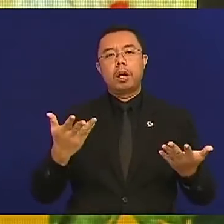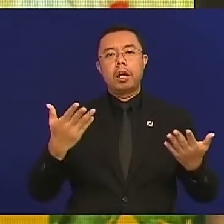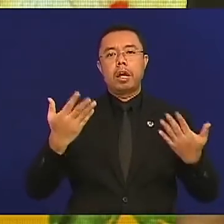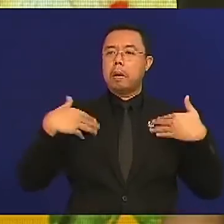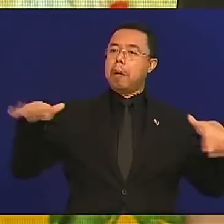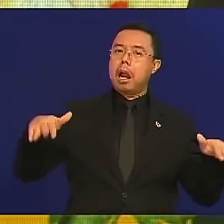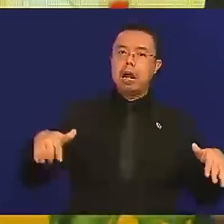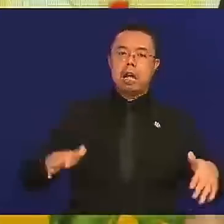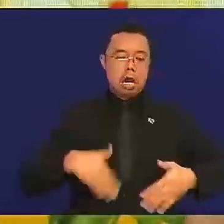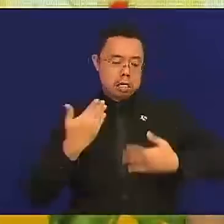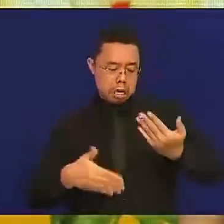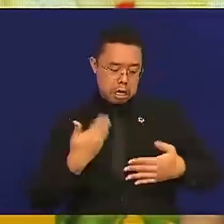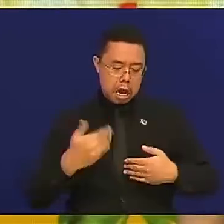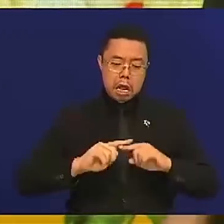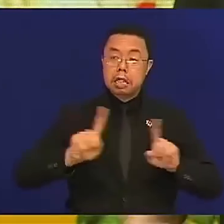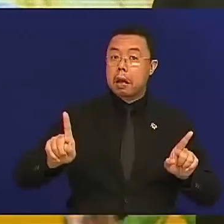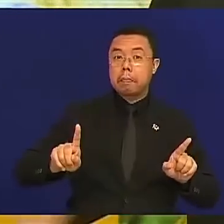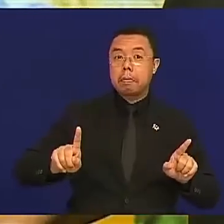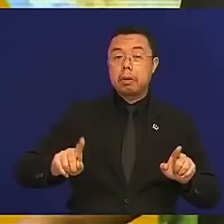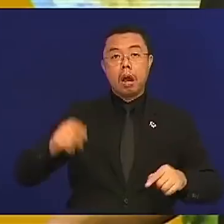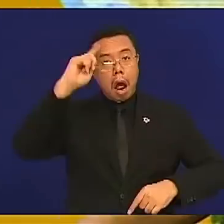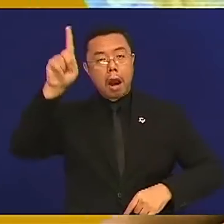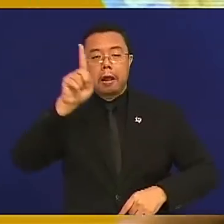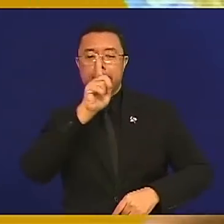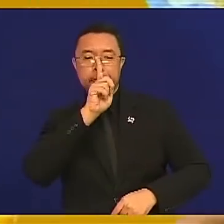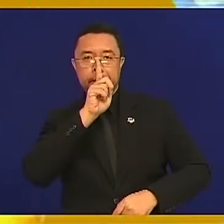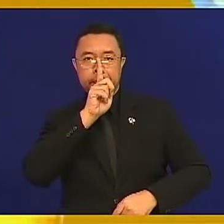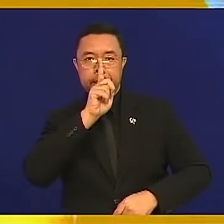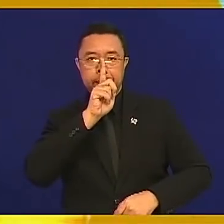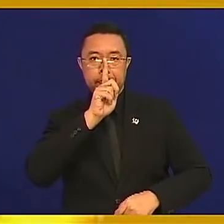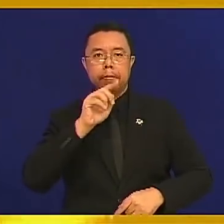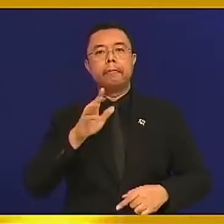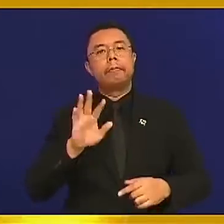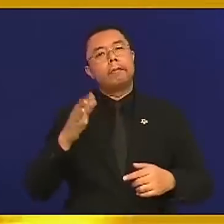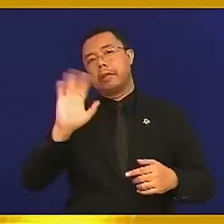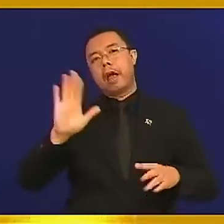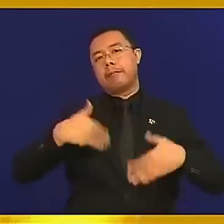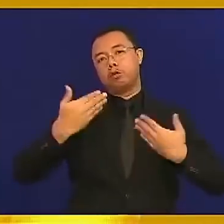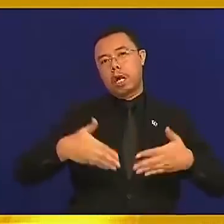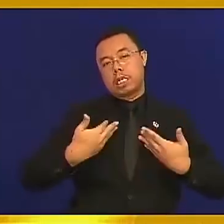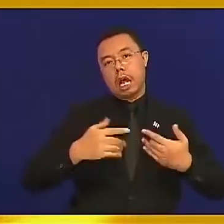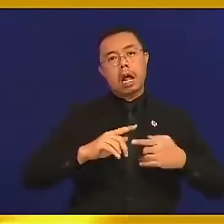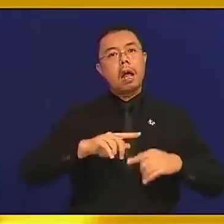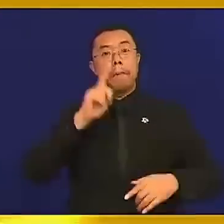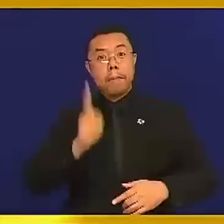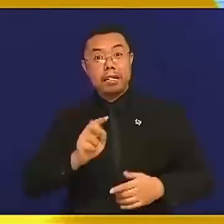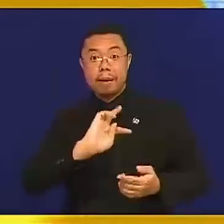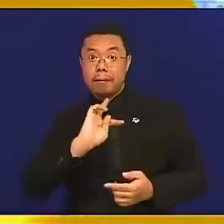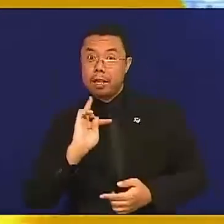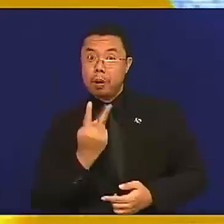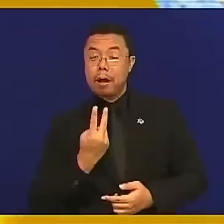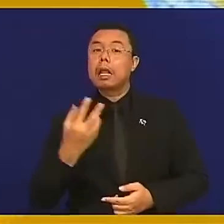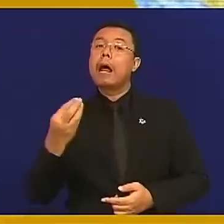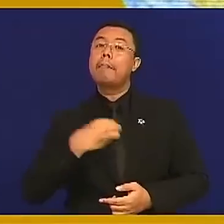malaikat bersukaria, bersukacita sementara Allah tidak bersukacita. Tapi tentu pertobatan